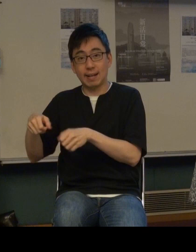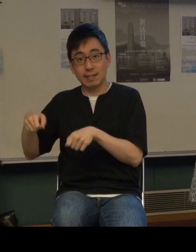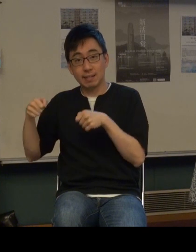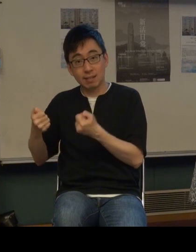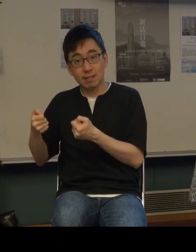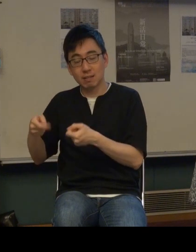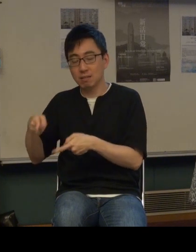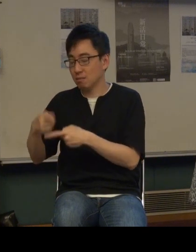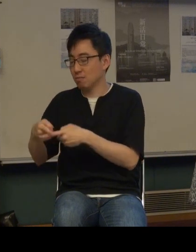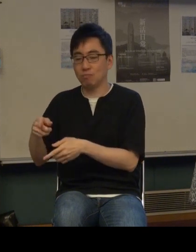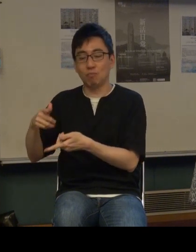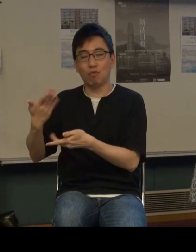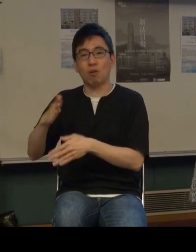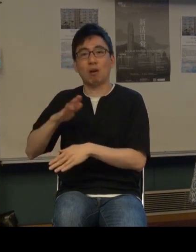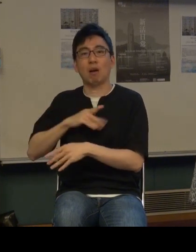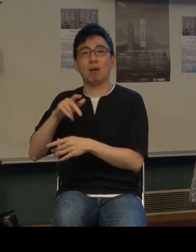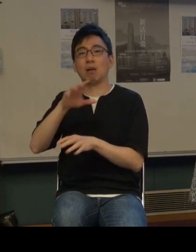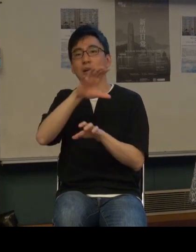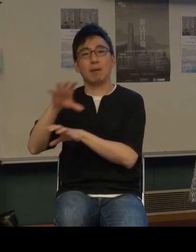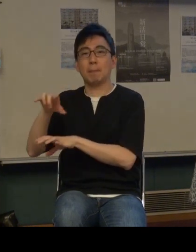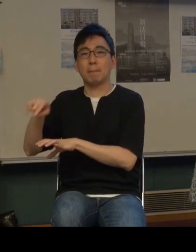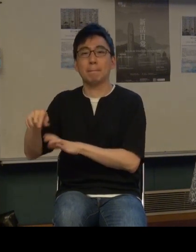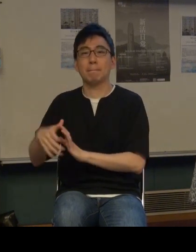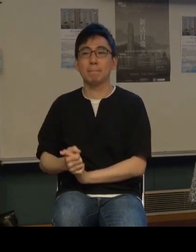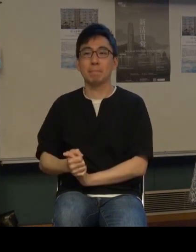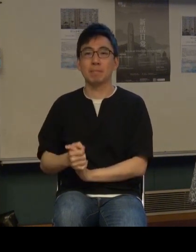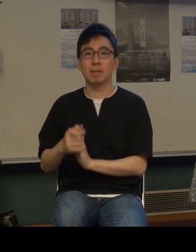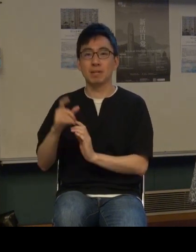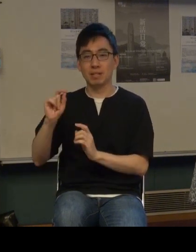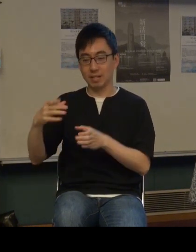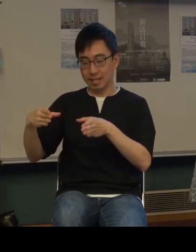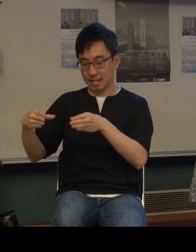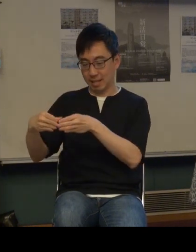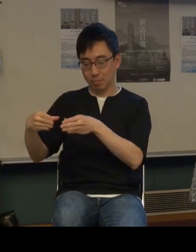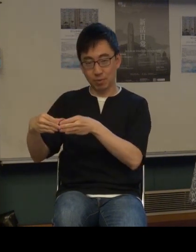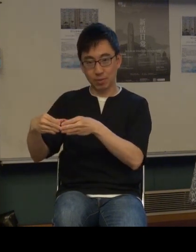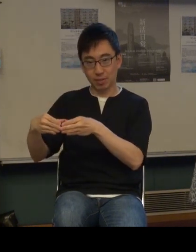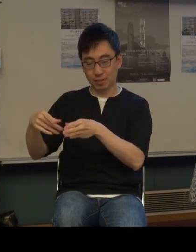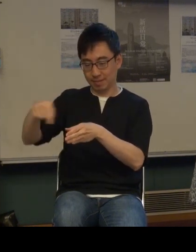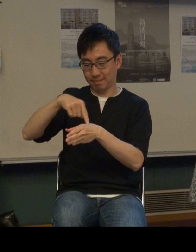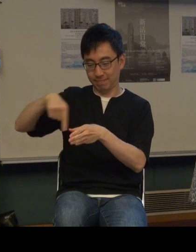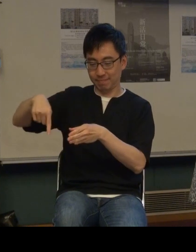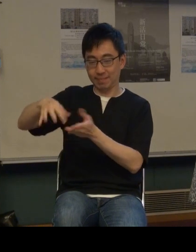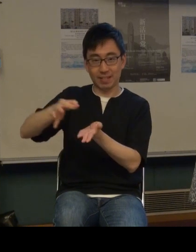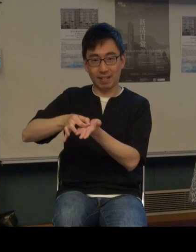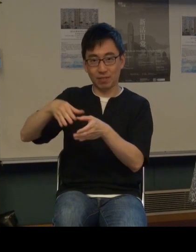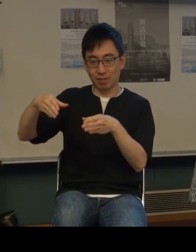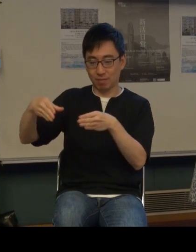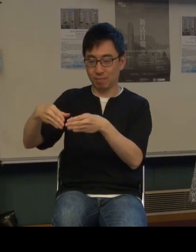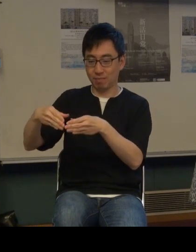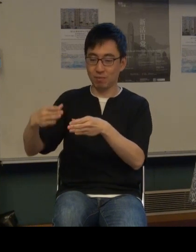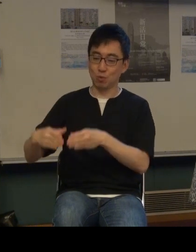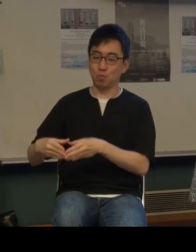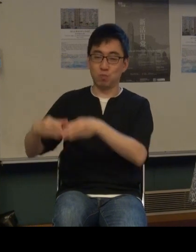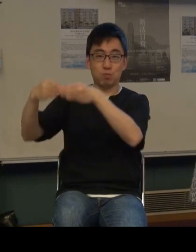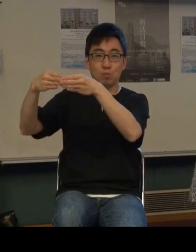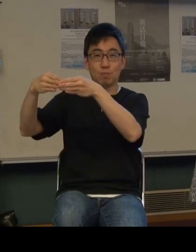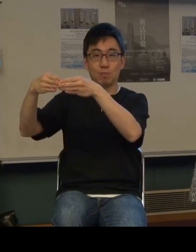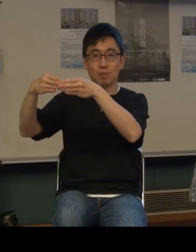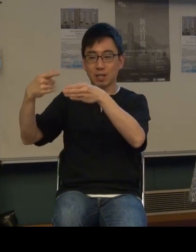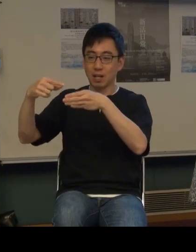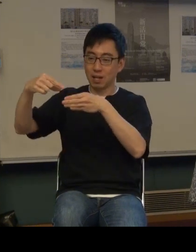種流線型嘅風格啦。就是在這個三角形的地皮那裡起了一個三角形的建築物，但是